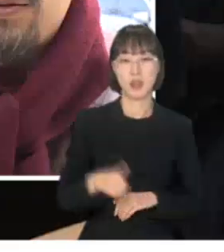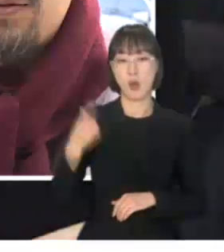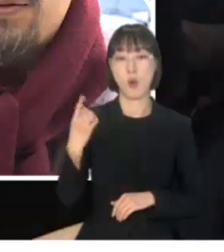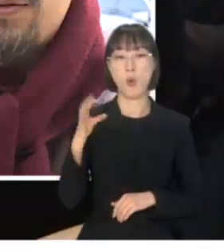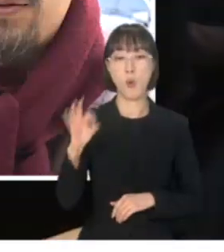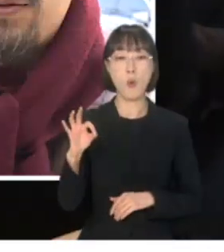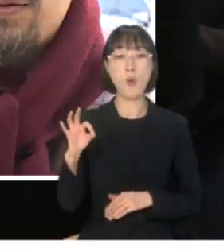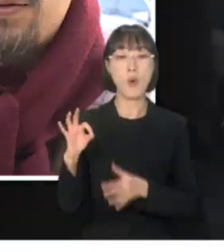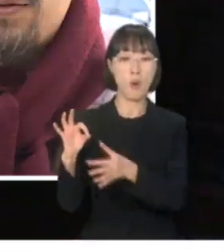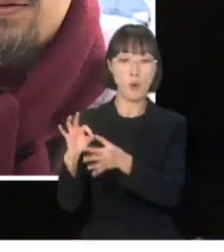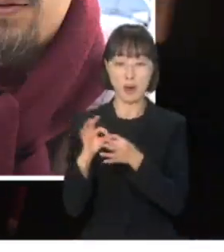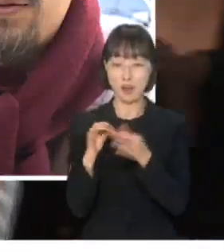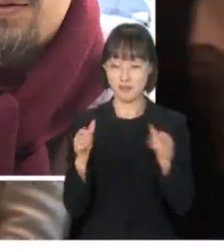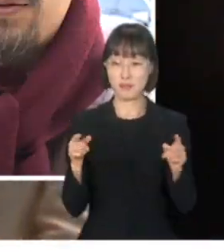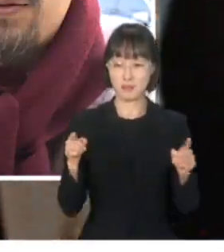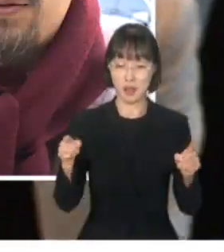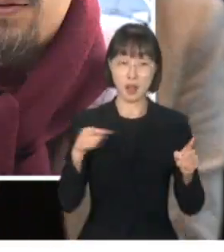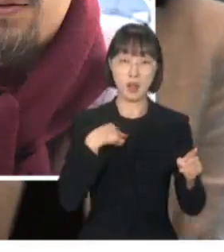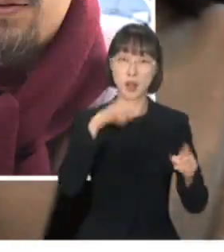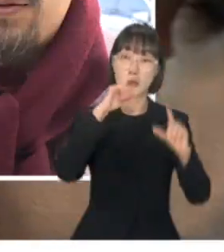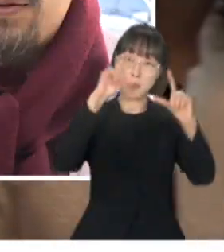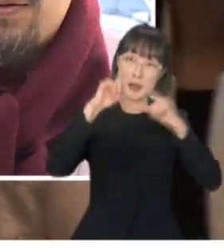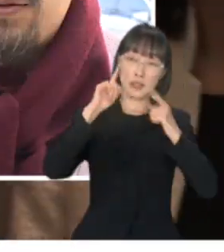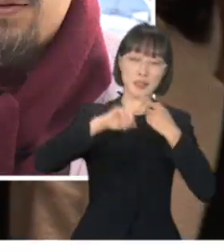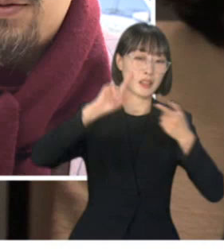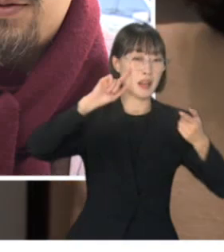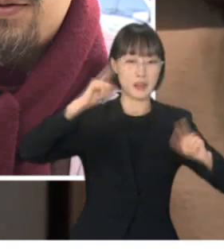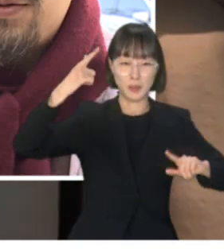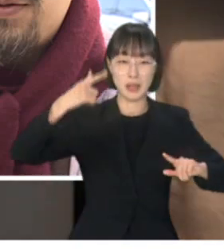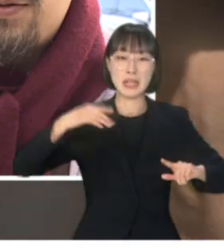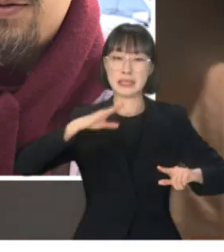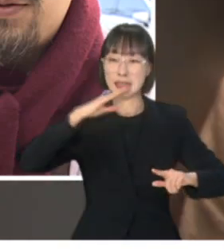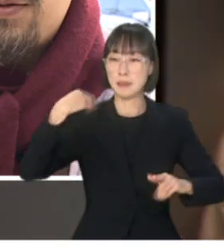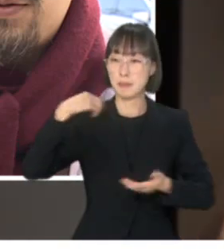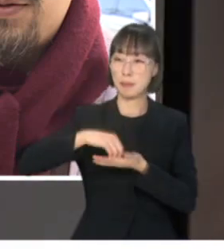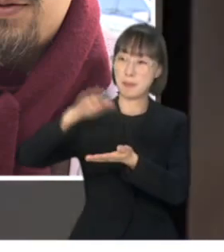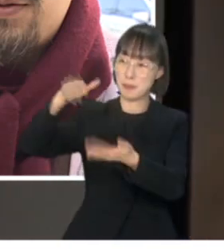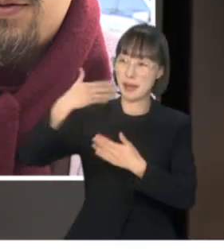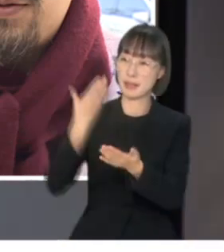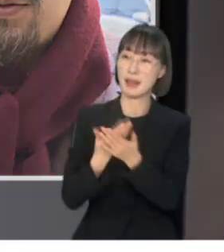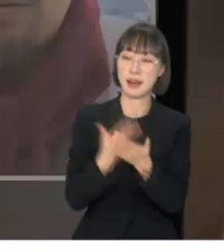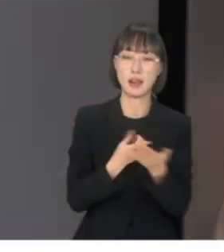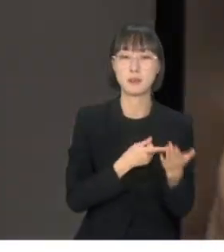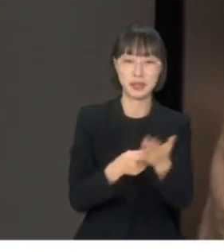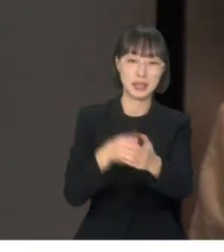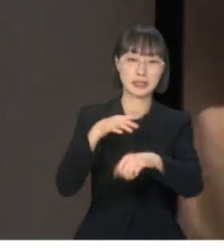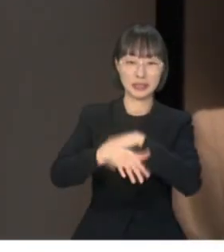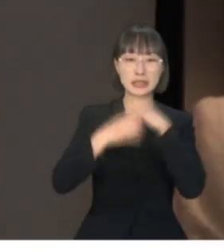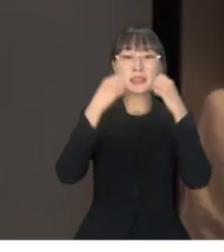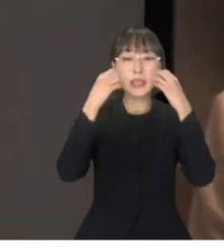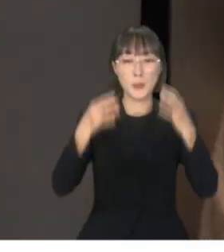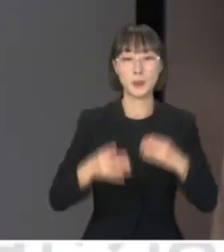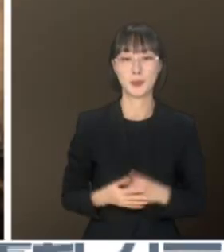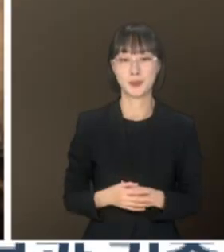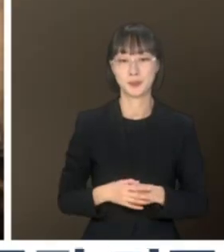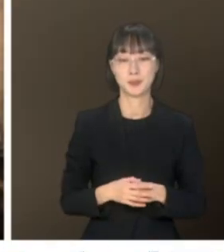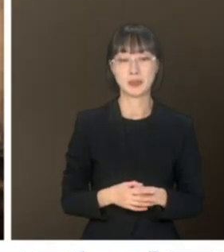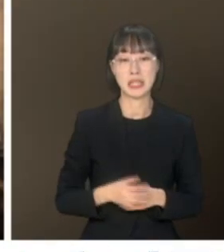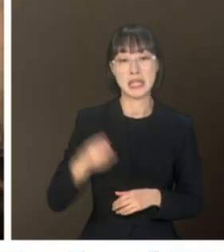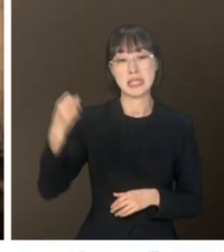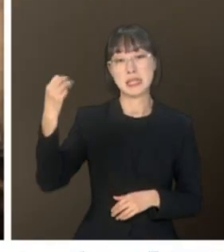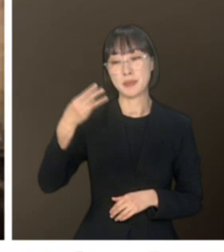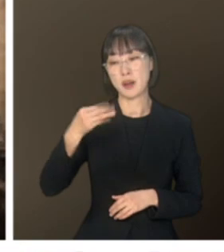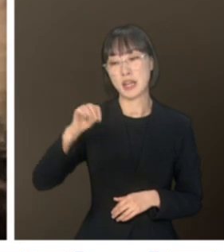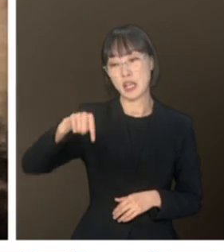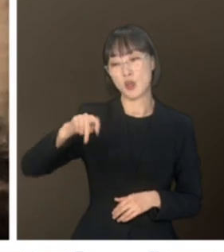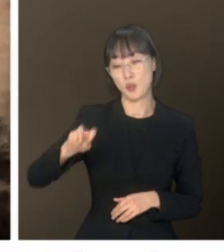될 것 같아요. 당연히 항소하고요. 이제 그냥 반환 소송으로 갈 거예요. 새로운 소송이 되겠죠. 한편 삼성